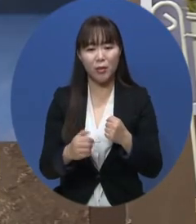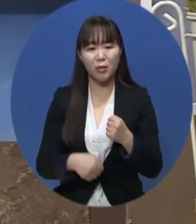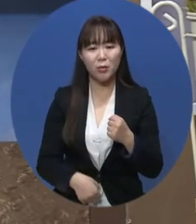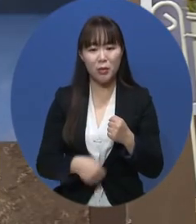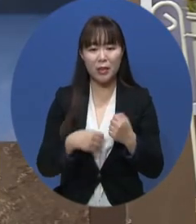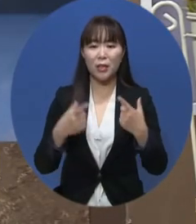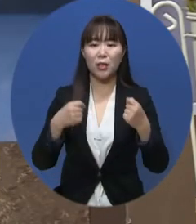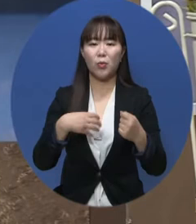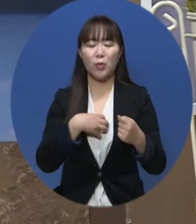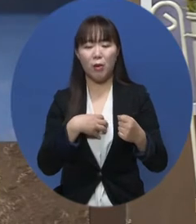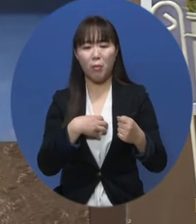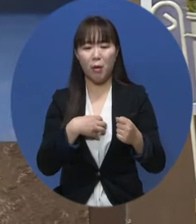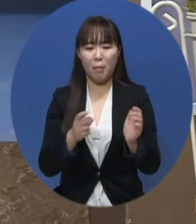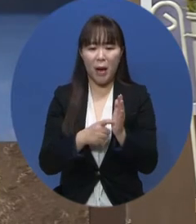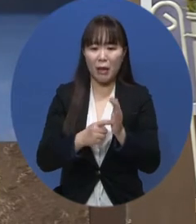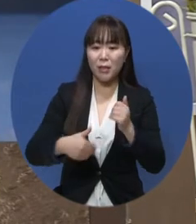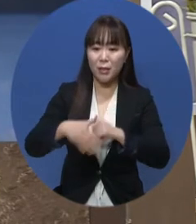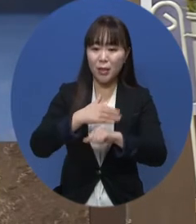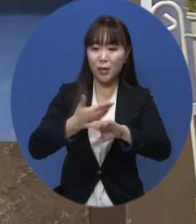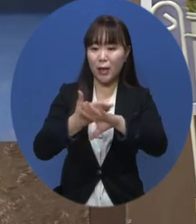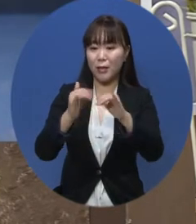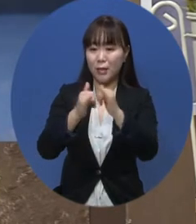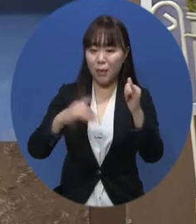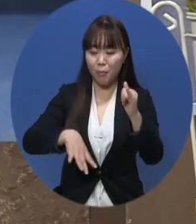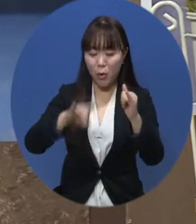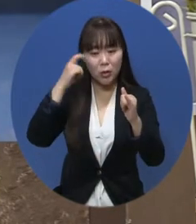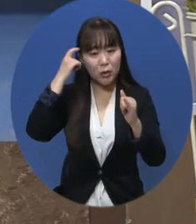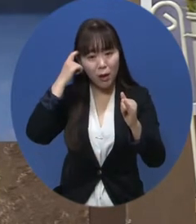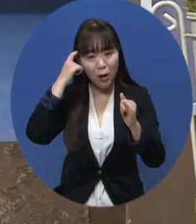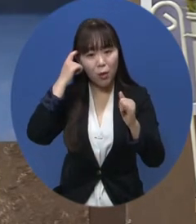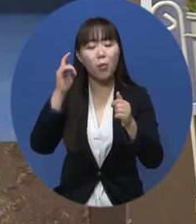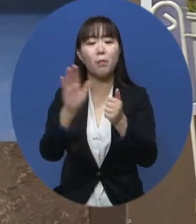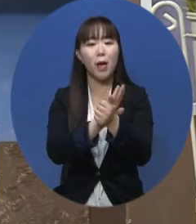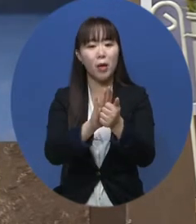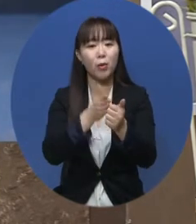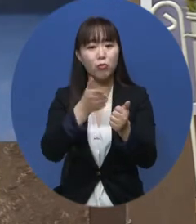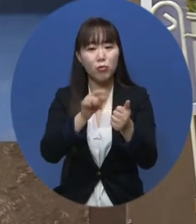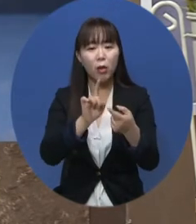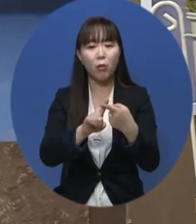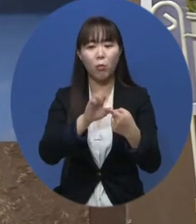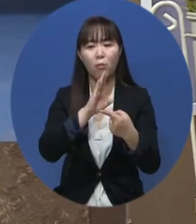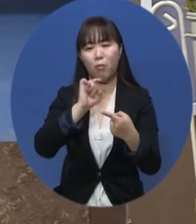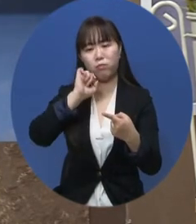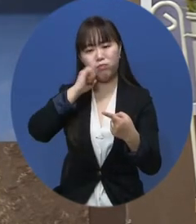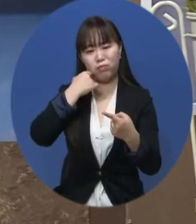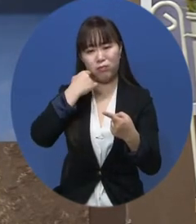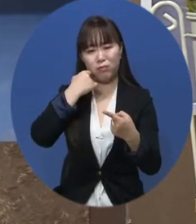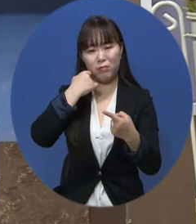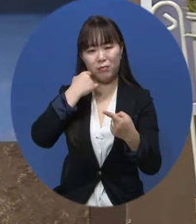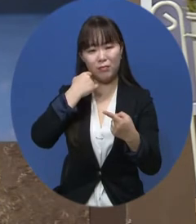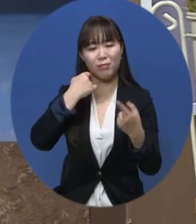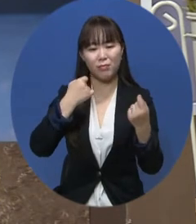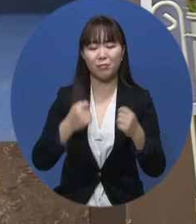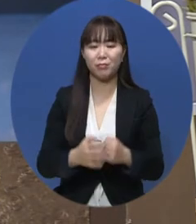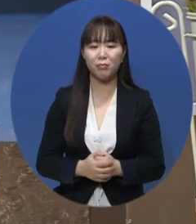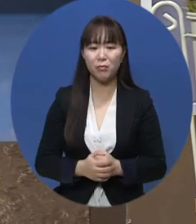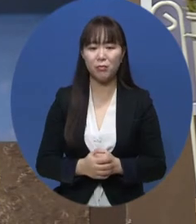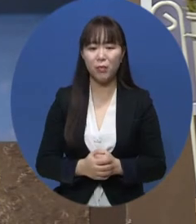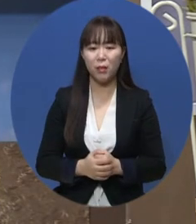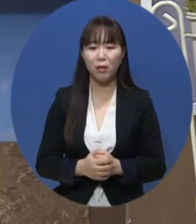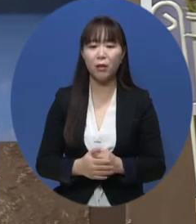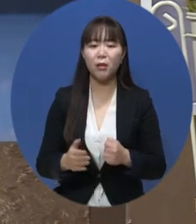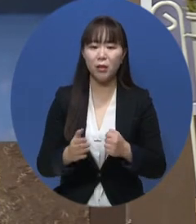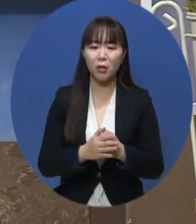이렇게 이런 위급 상황 속에서 타인을 먼저 생각하고 배려한다는 게 정말 쉽지 않은 그런 일이잖아요. 그렇기